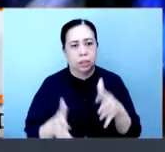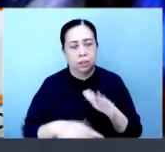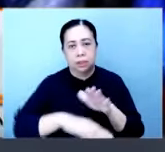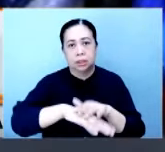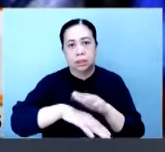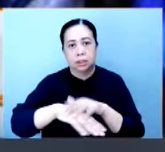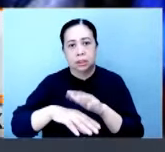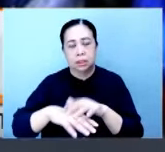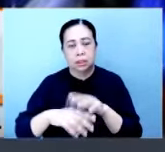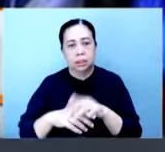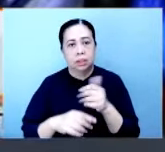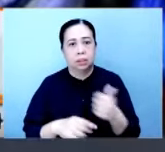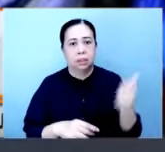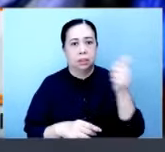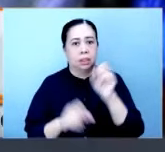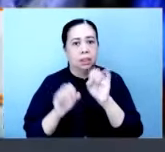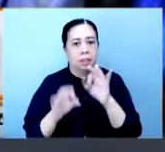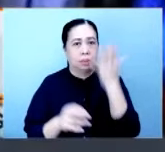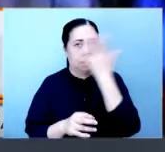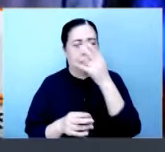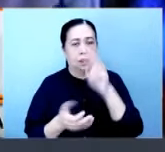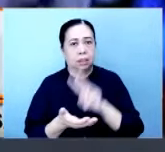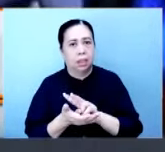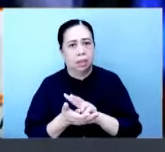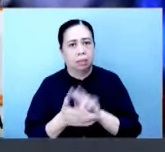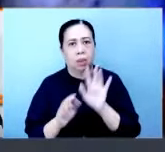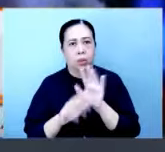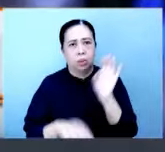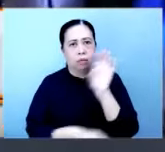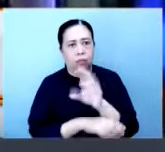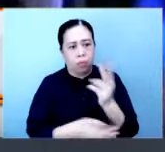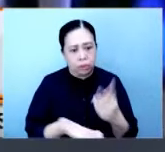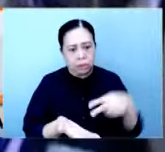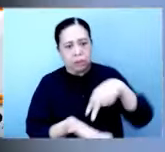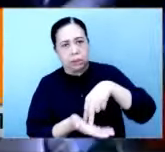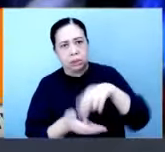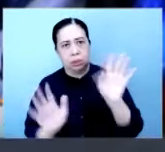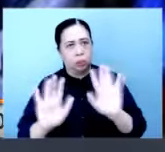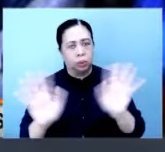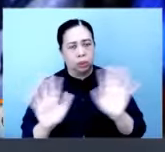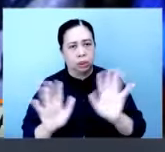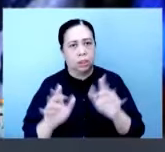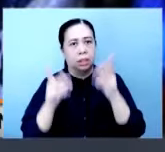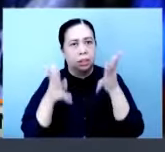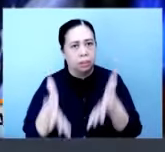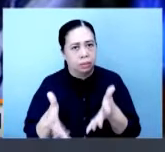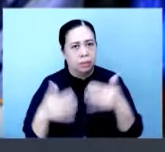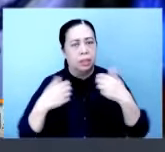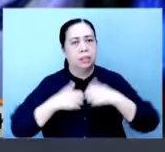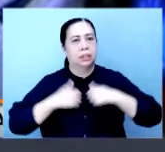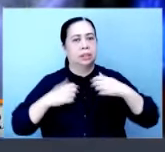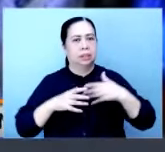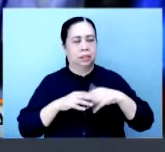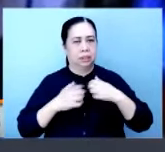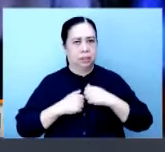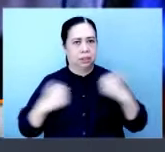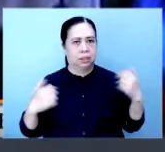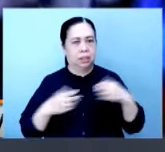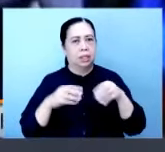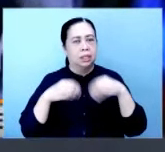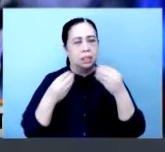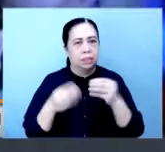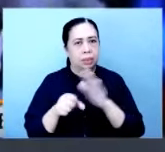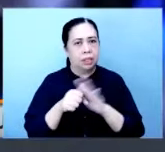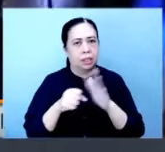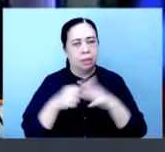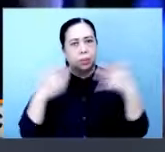naman ng mga eksperto sakaling may hinimatay, huwag piliting ibangon o gisingin ng pasyente. Dapat luwagan ang damit, mainam ding bigyan sila ng sapat